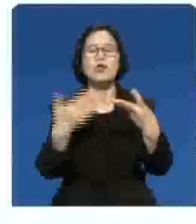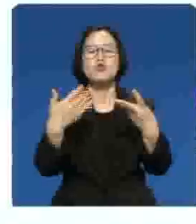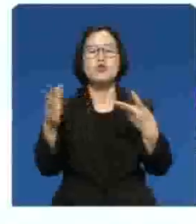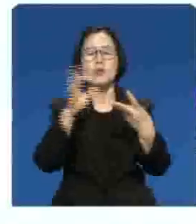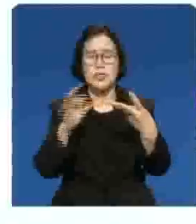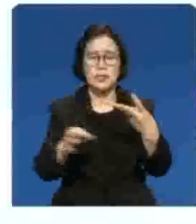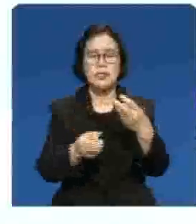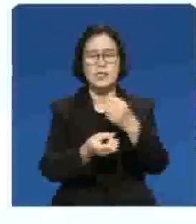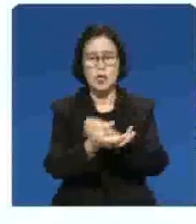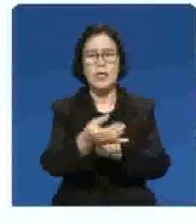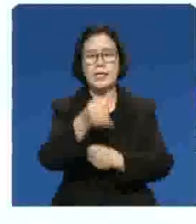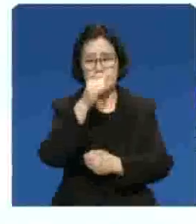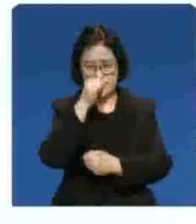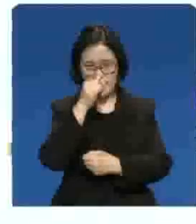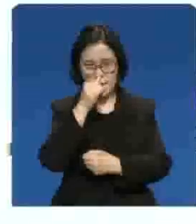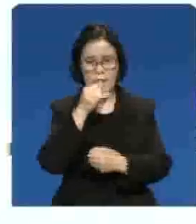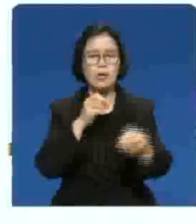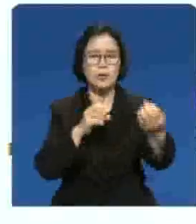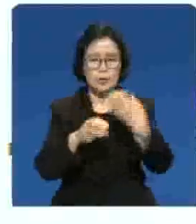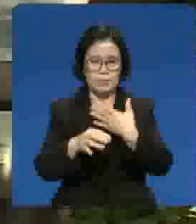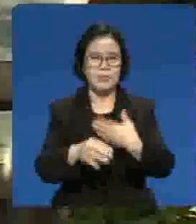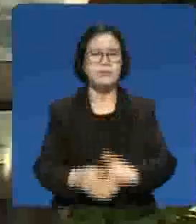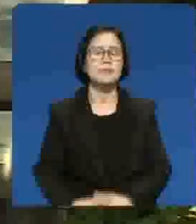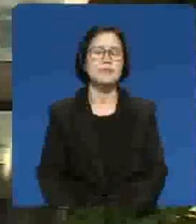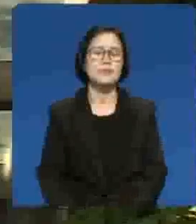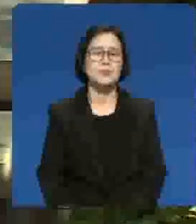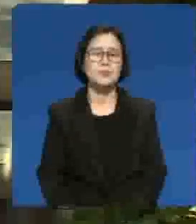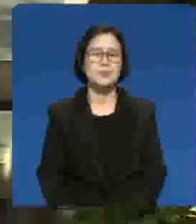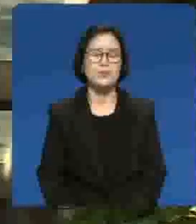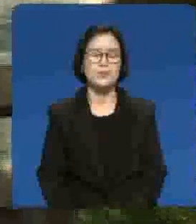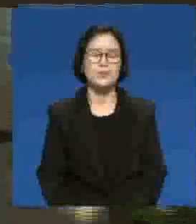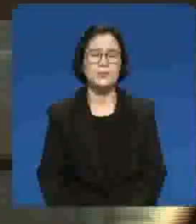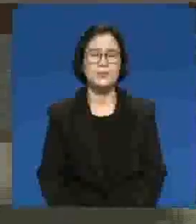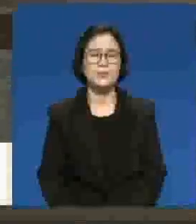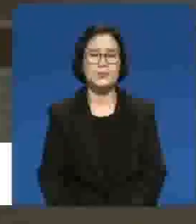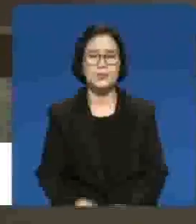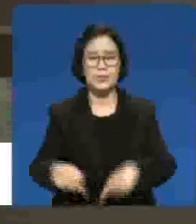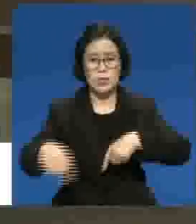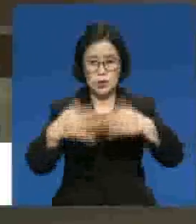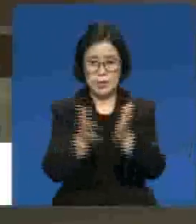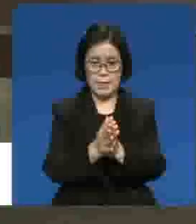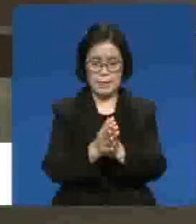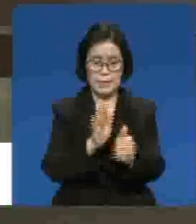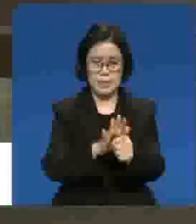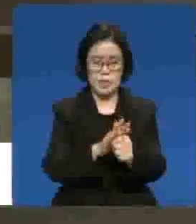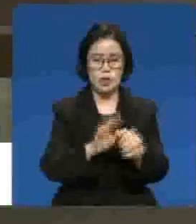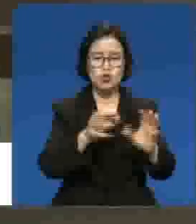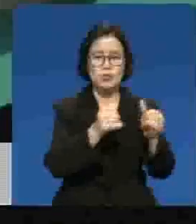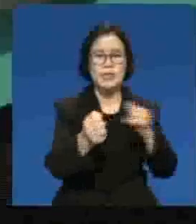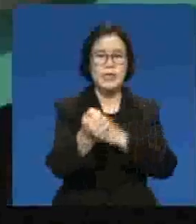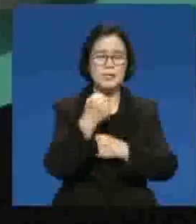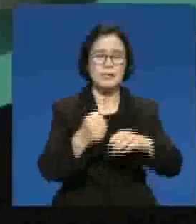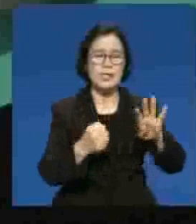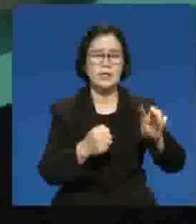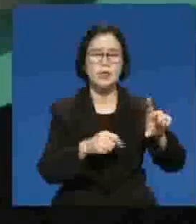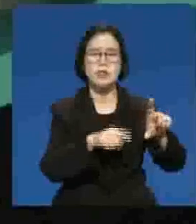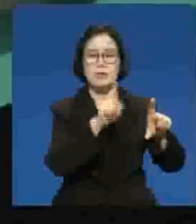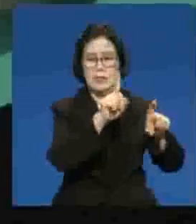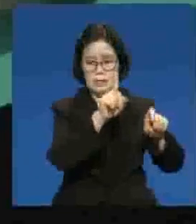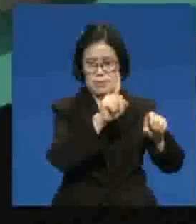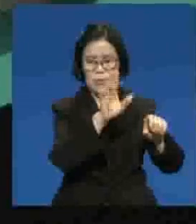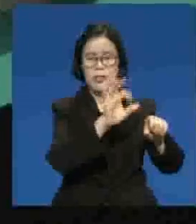73.9%가 영향이 있을 거라고 답했습니다. 정당 지지도는 국민의힘